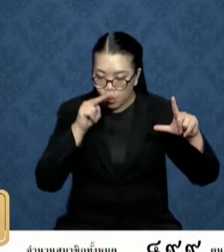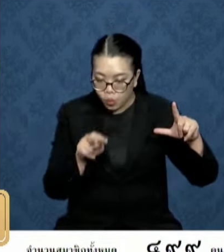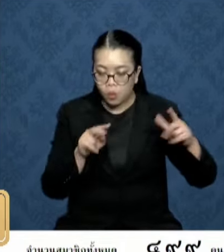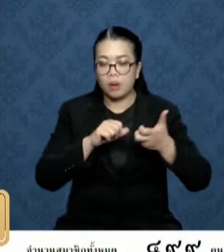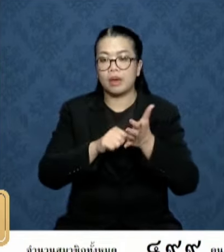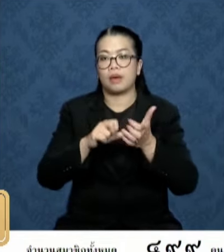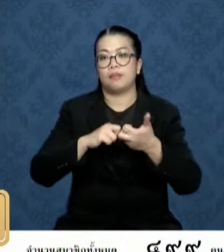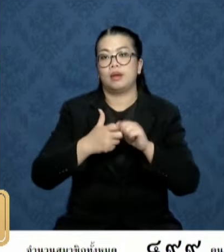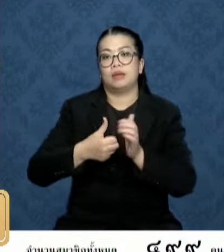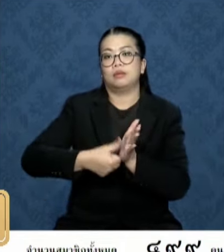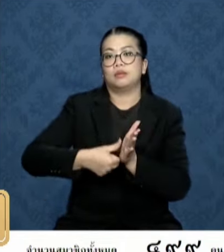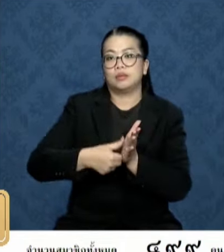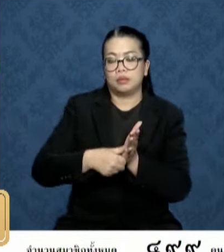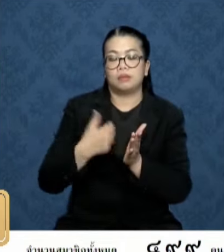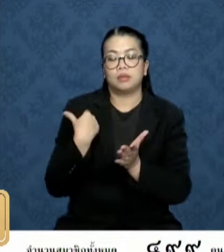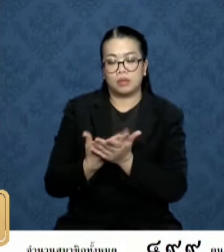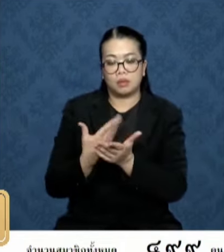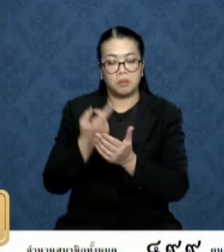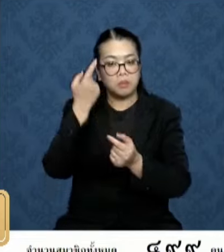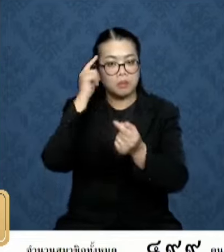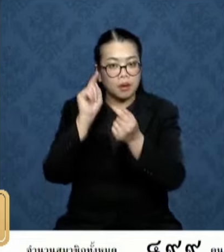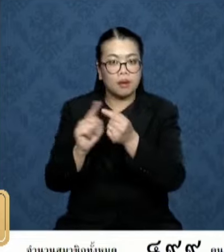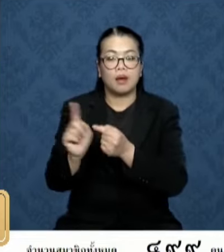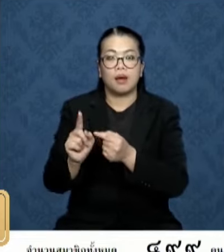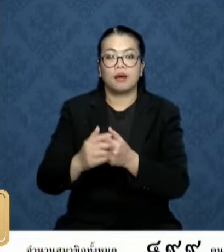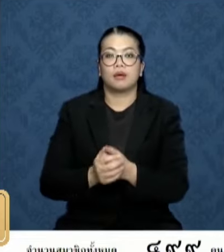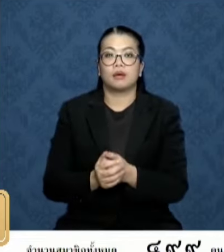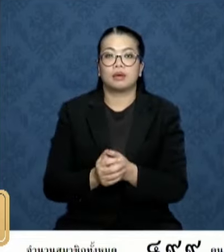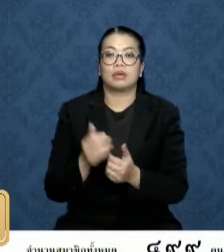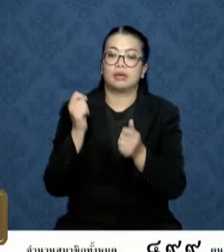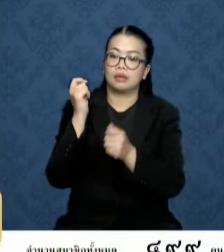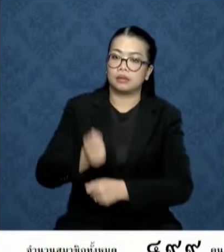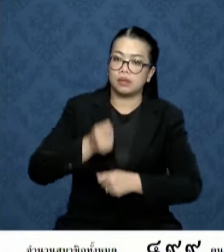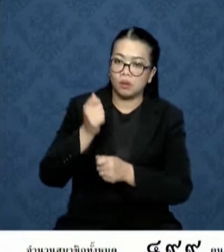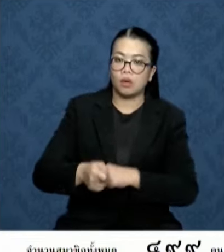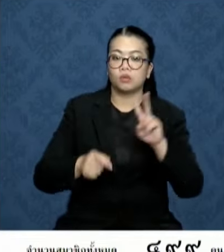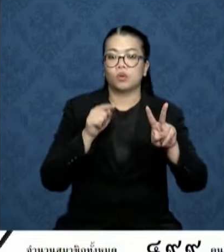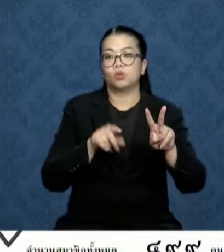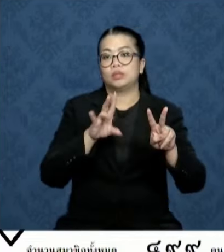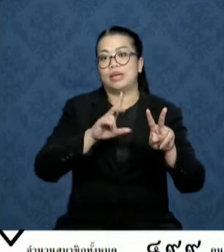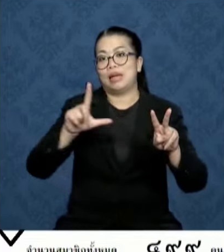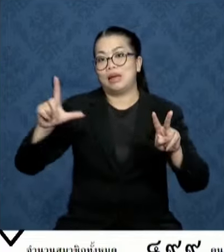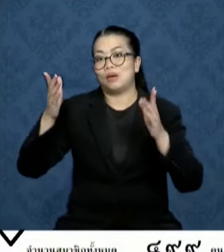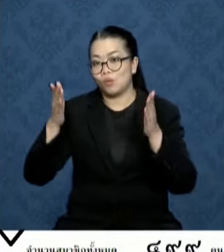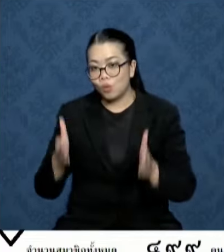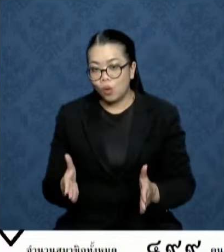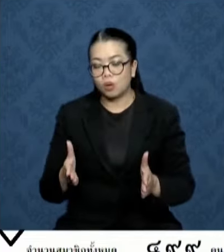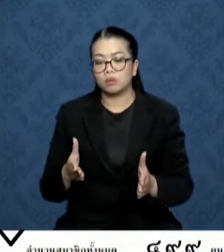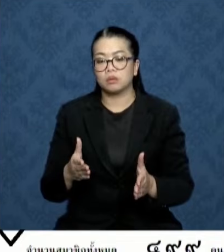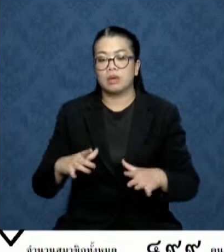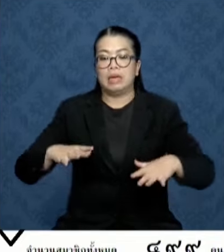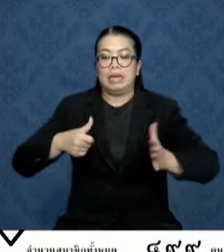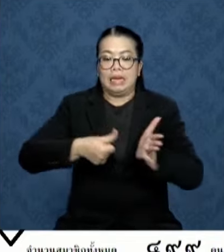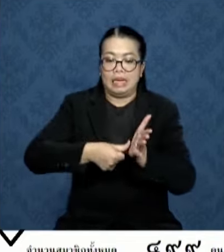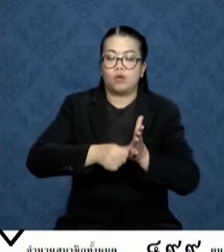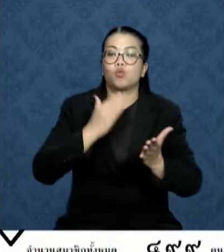หานี่สินนะครับก็มีการตั้งเป้าหมายไ้ครับเกษตกร 2.7 ล้านลายได้รบการผักหน